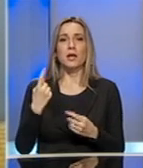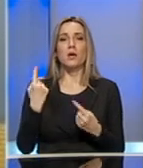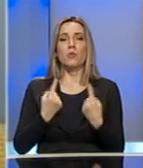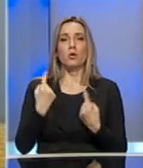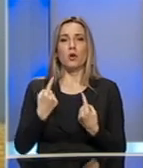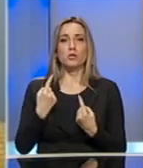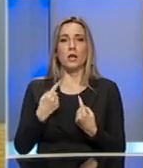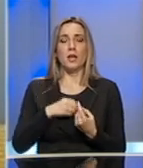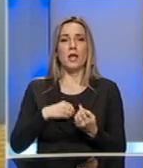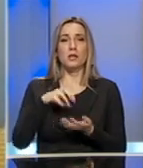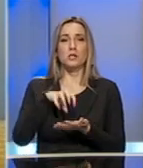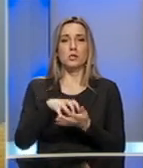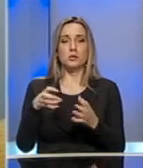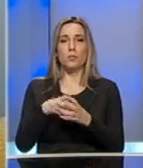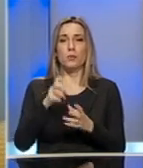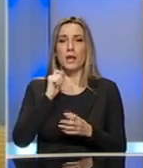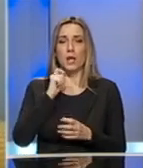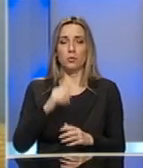skupine ljudi.